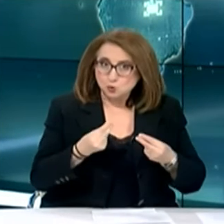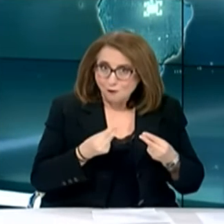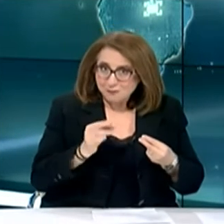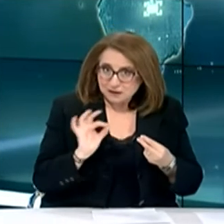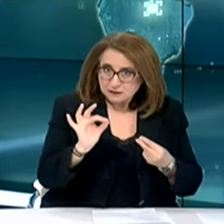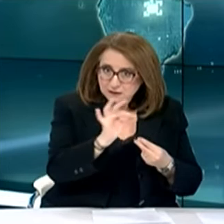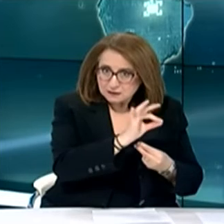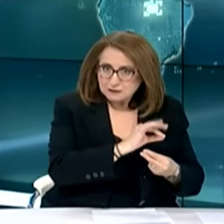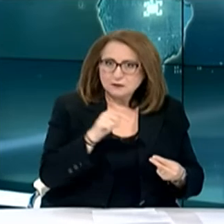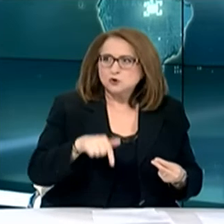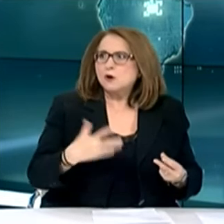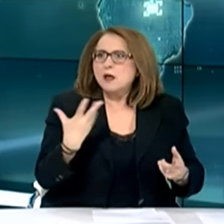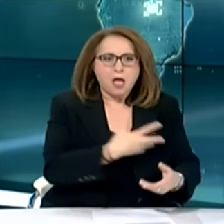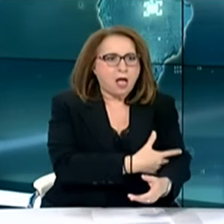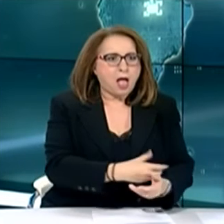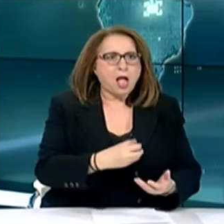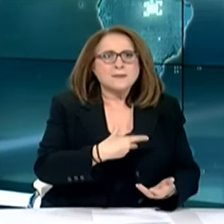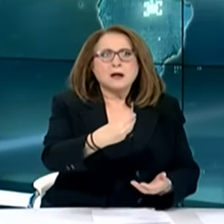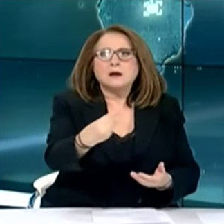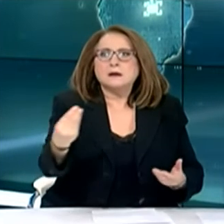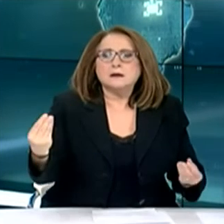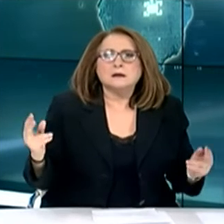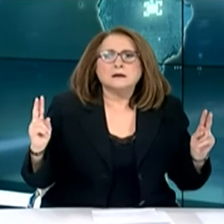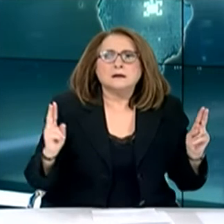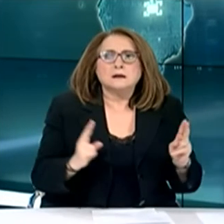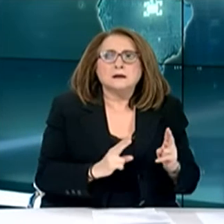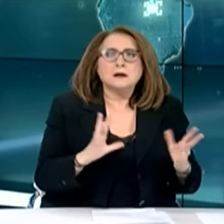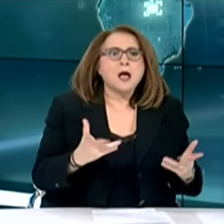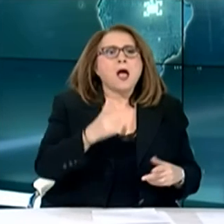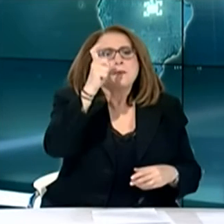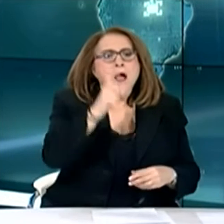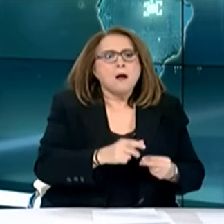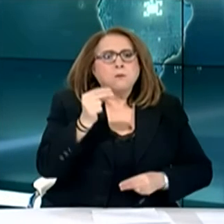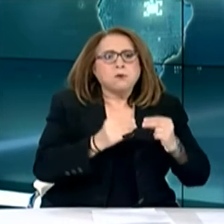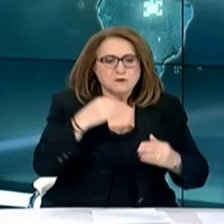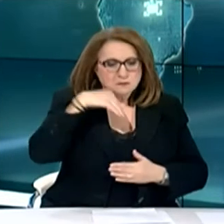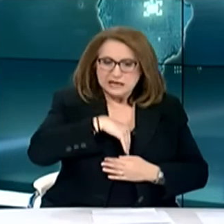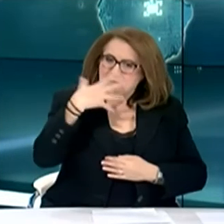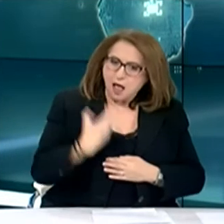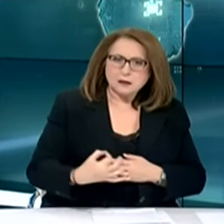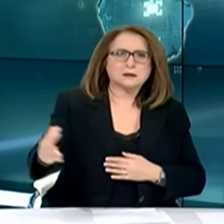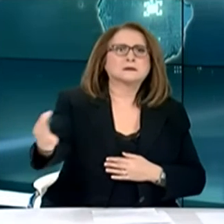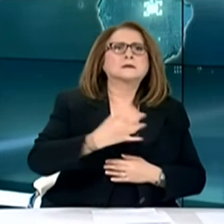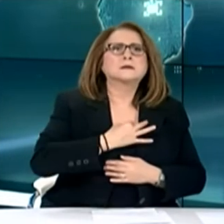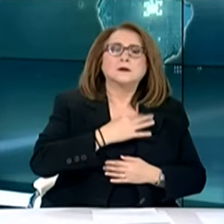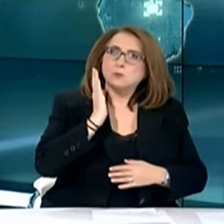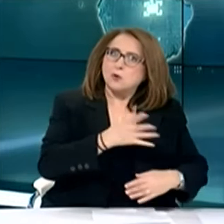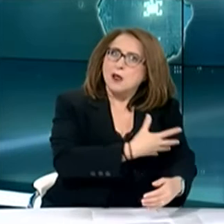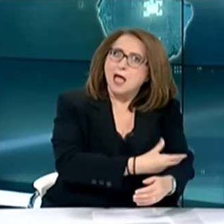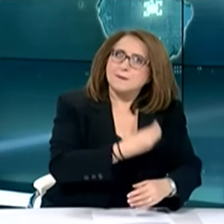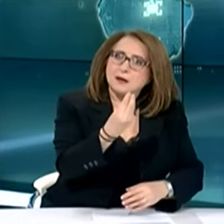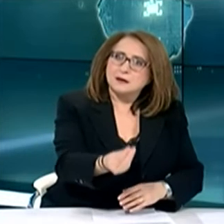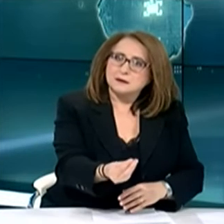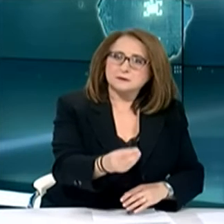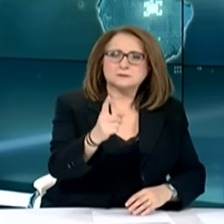ό,τι φαίνεται, αν κάποιος έχει τα συμπτώματα και είναι ασυμπτωματικός ασθενής, Αυτό πώς θα ελέγχεται, δηλαδή μπορεί να δώσει αίμα?